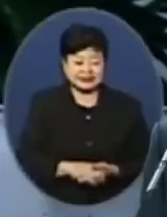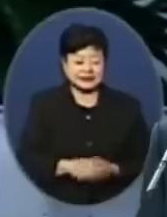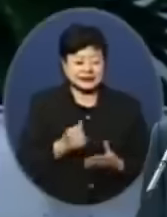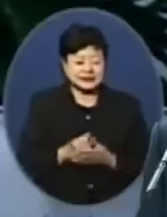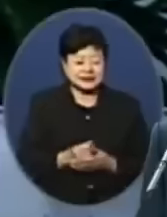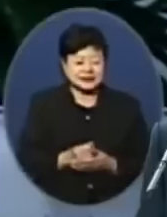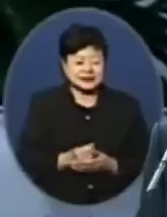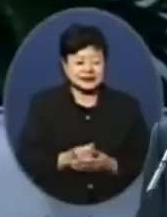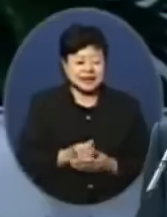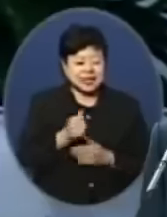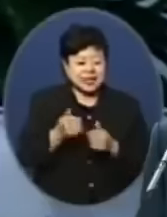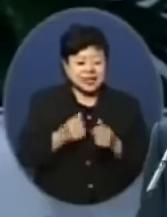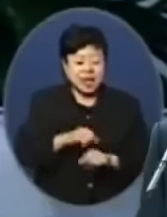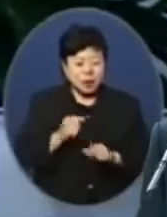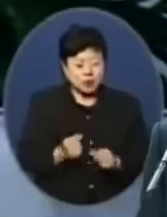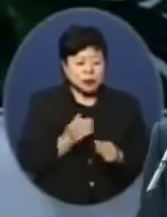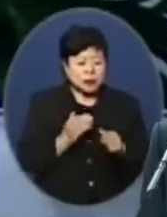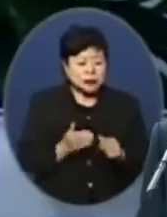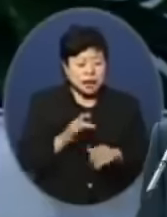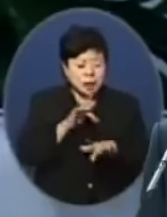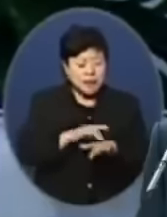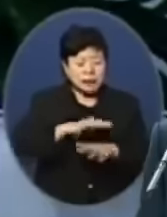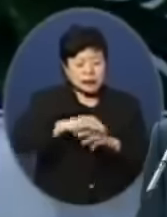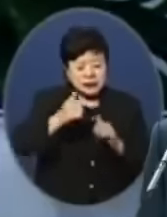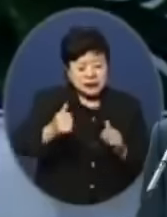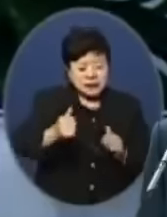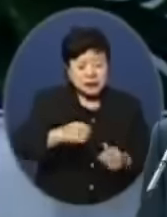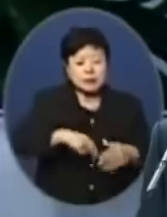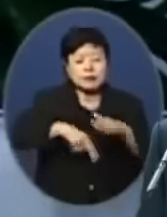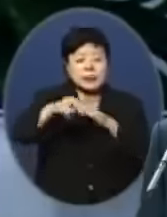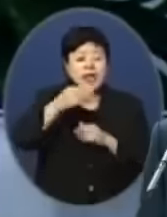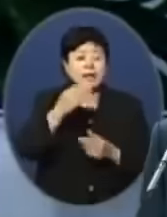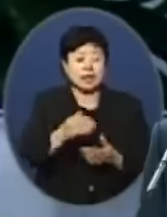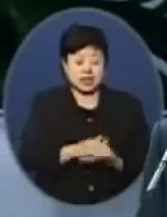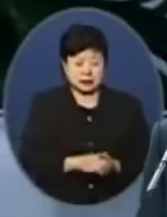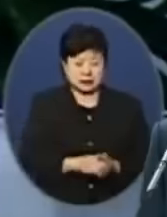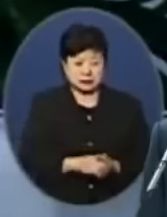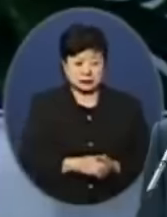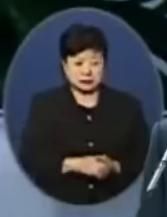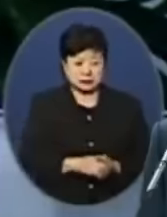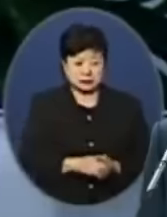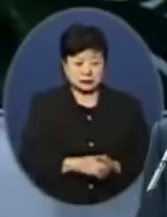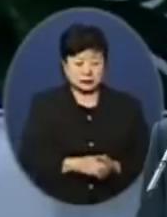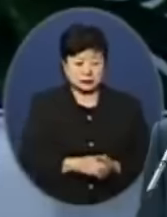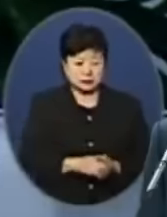그런즉 너희는 하나님께 복종할지어다 마귀를 대적하라 그리하면 너희를 피하리라.